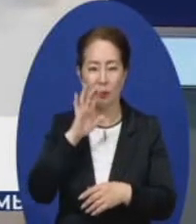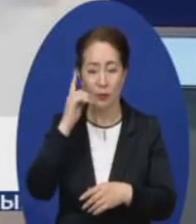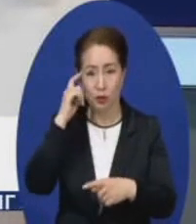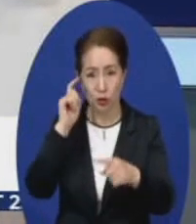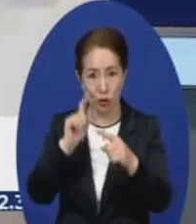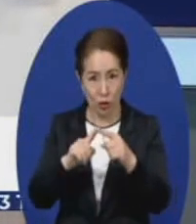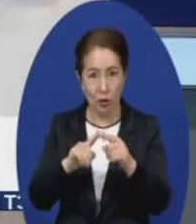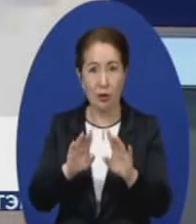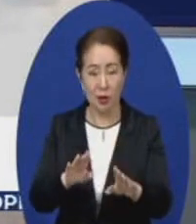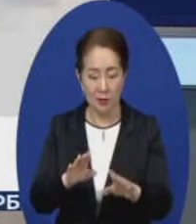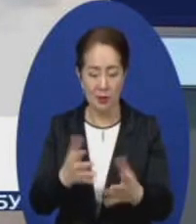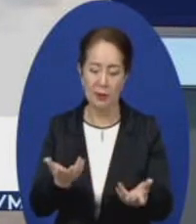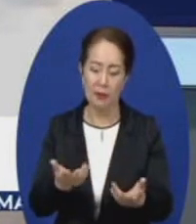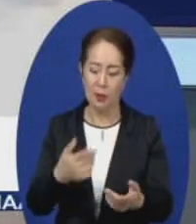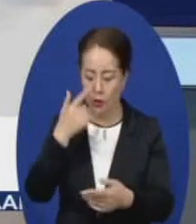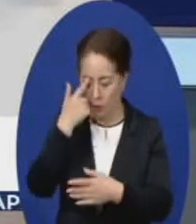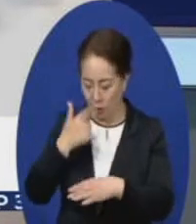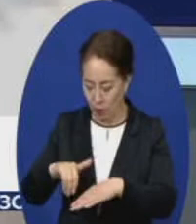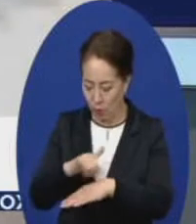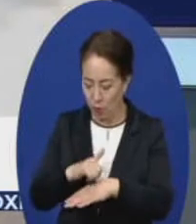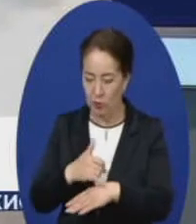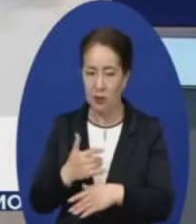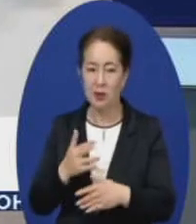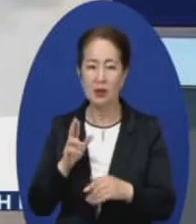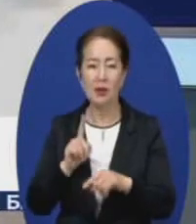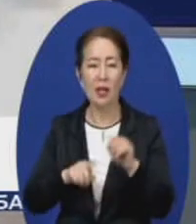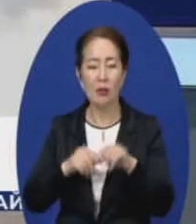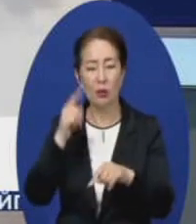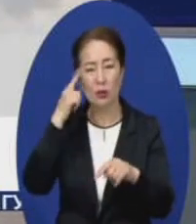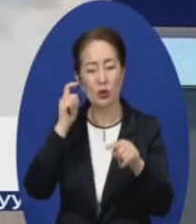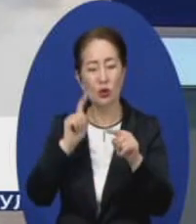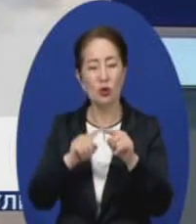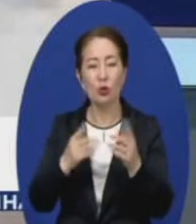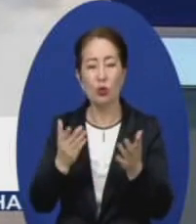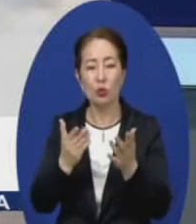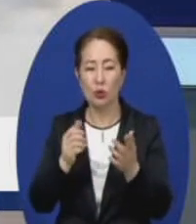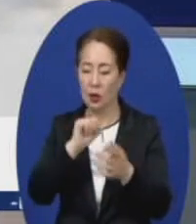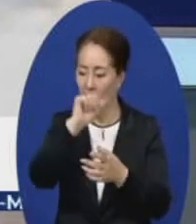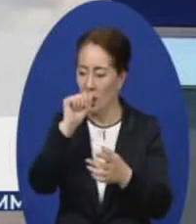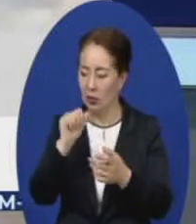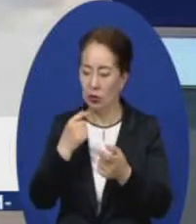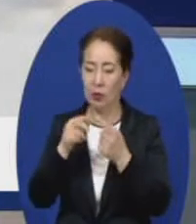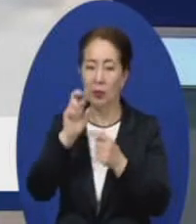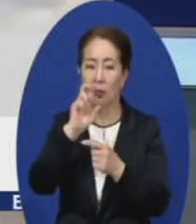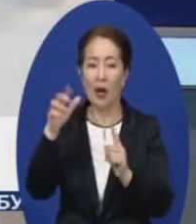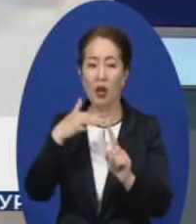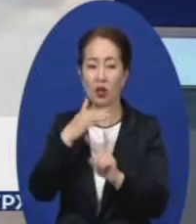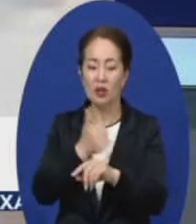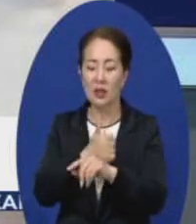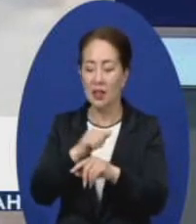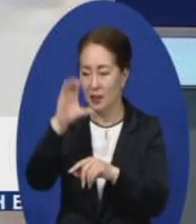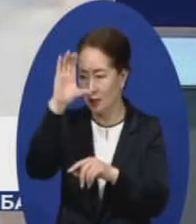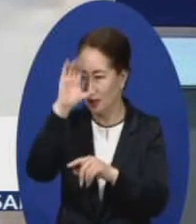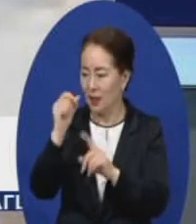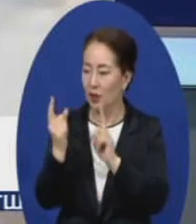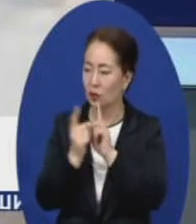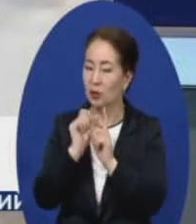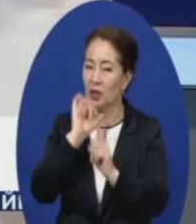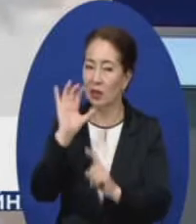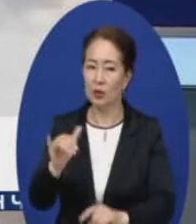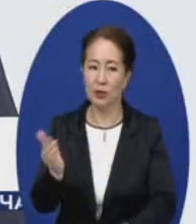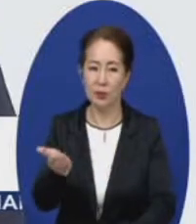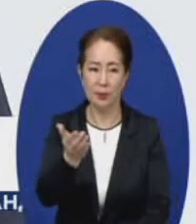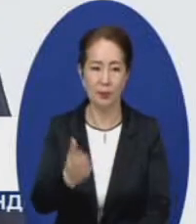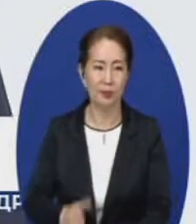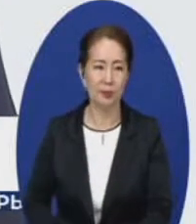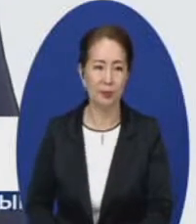ийм зорилтыг тавьсан байгаа. За, тэгвэл манай Монгол улсын хувьд ямар зорилтыг тавьж байгаа вэ гэдэг асуулаар бид байгаль орчин ажилчлалын сайдаас тодруулга